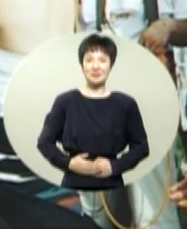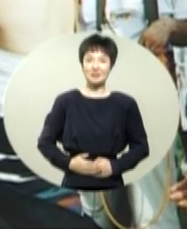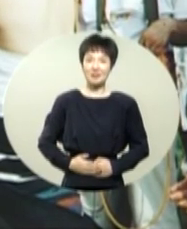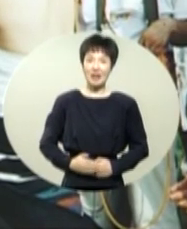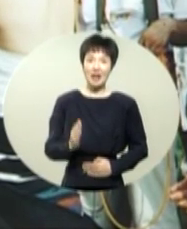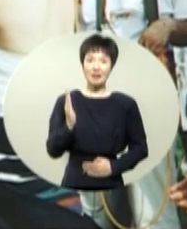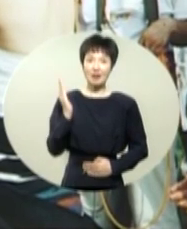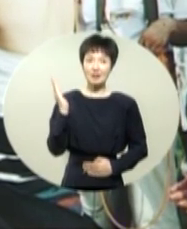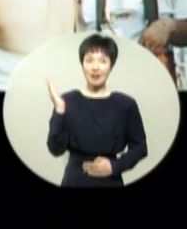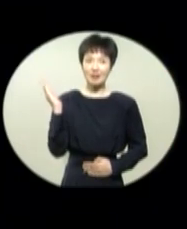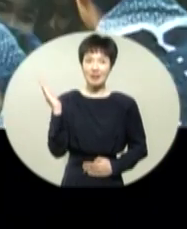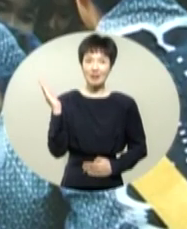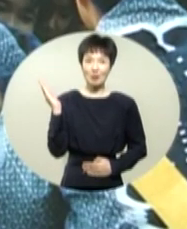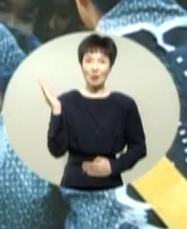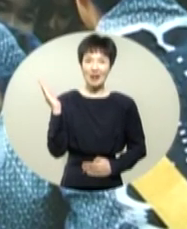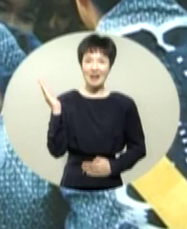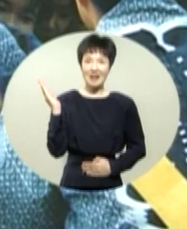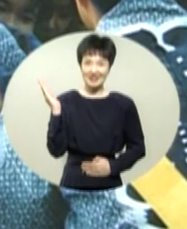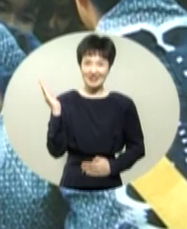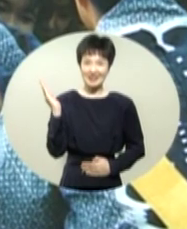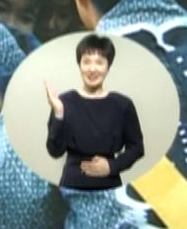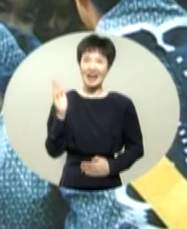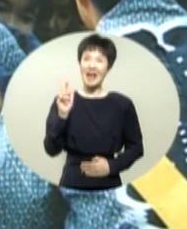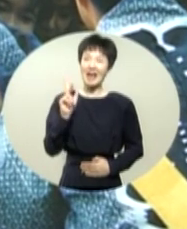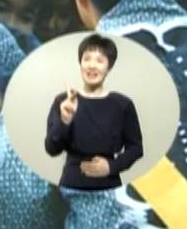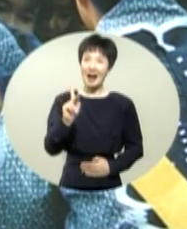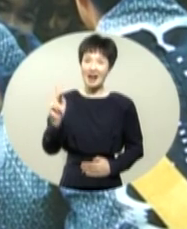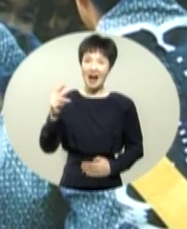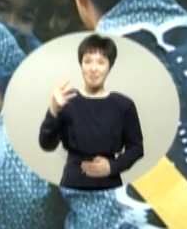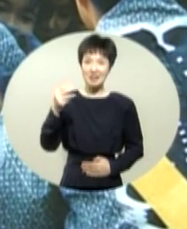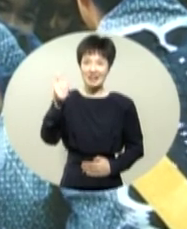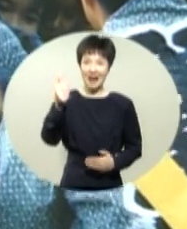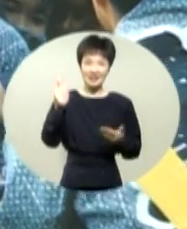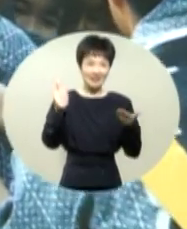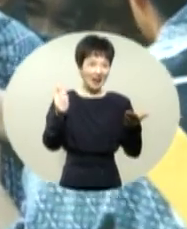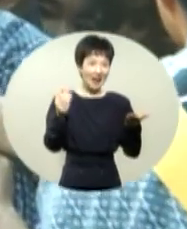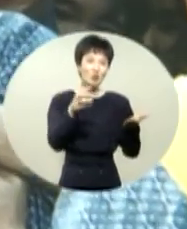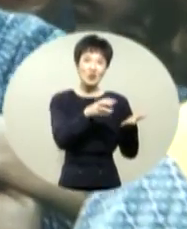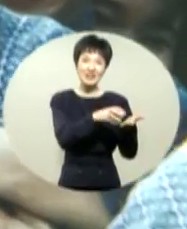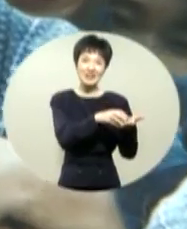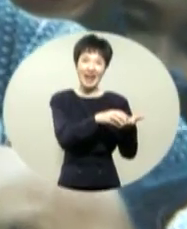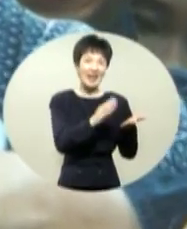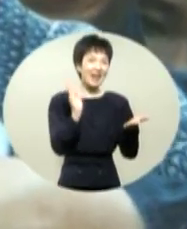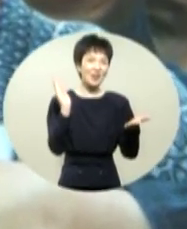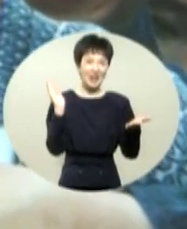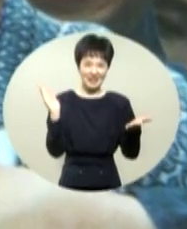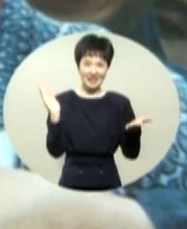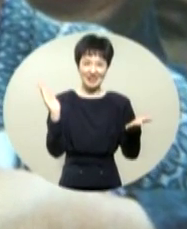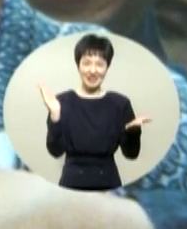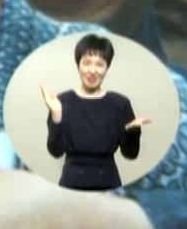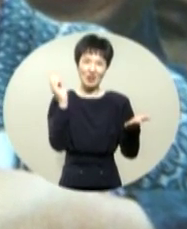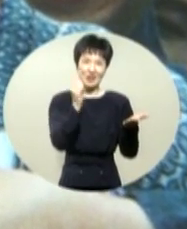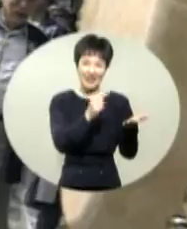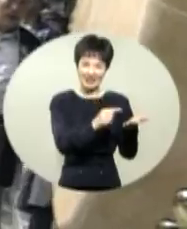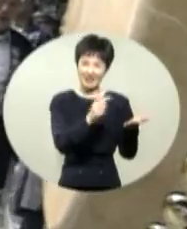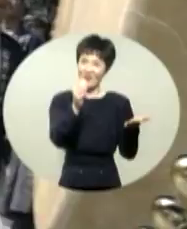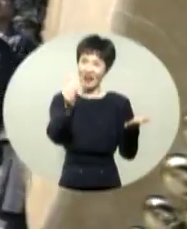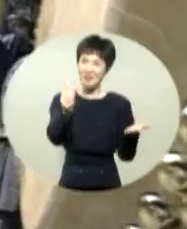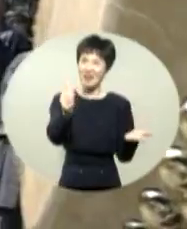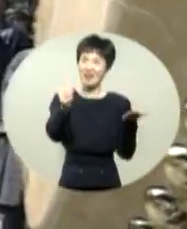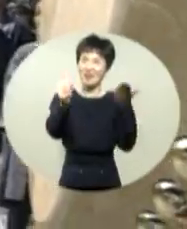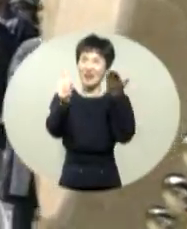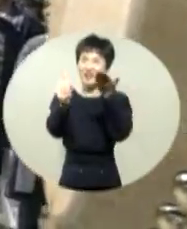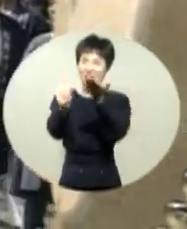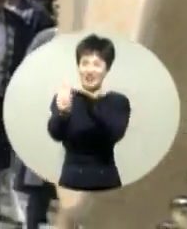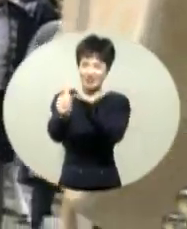高柳さんの作品の中に加賀美さんが写っていたのです。この写真を加賀美さんに届けること